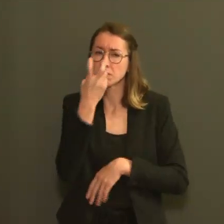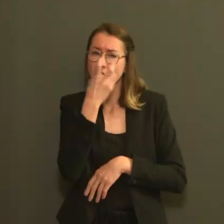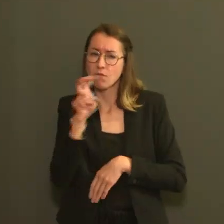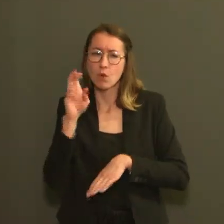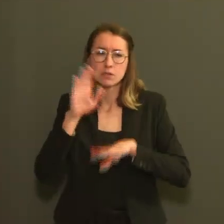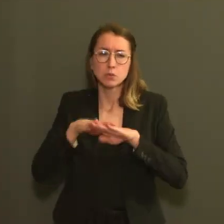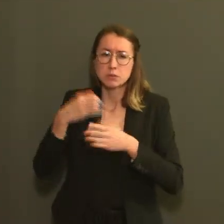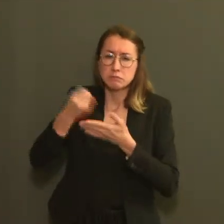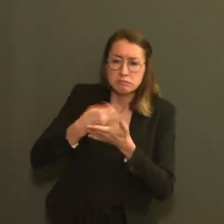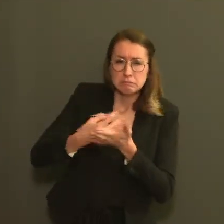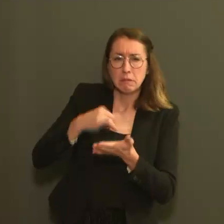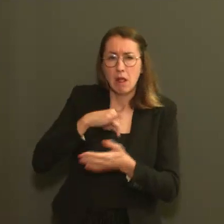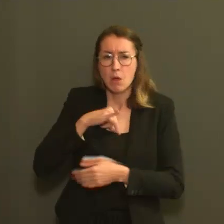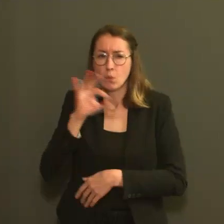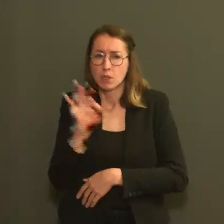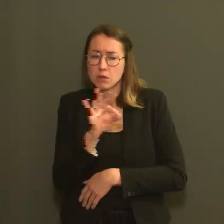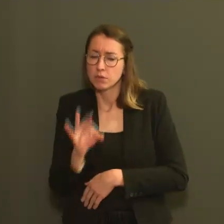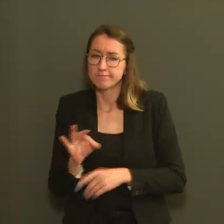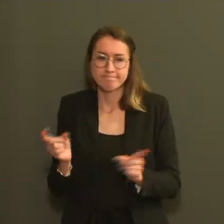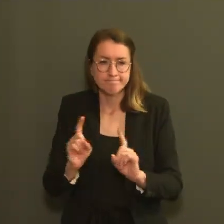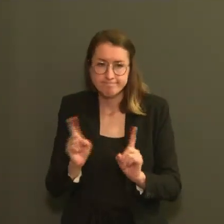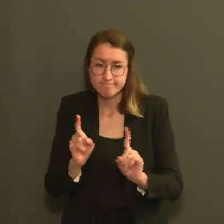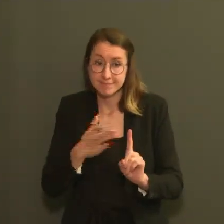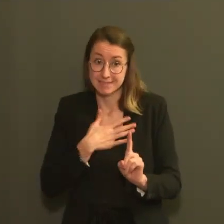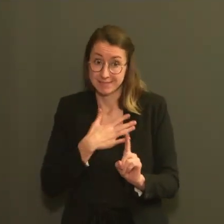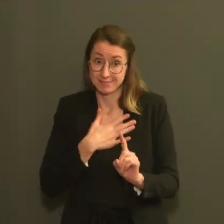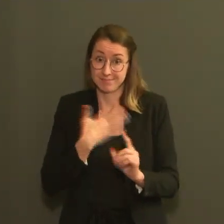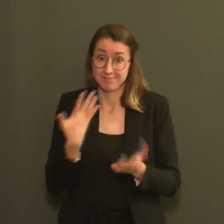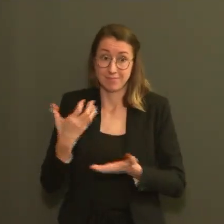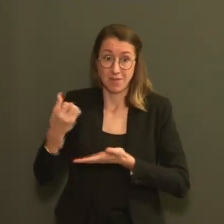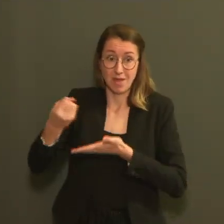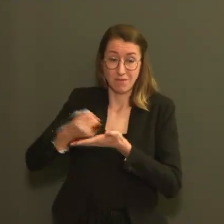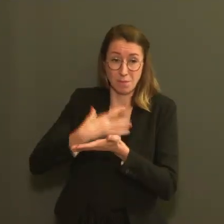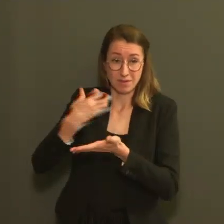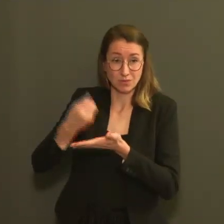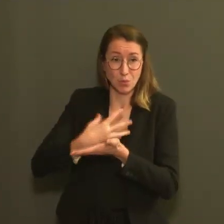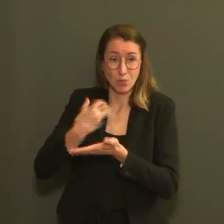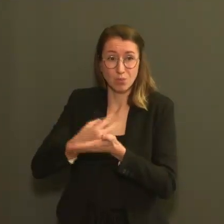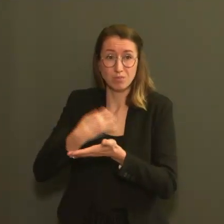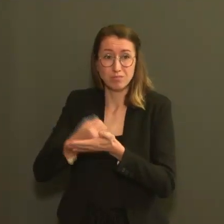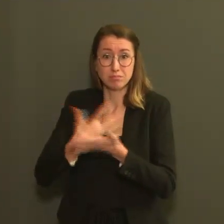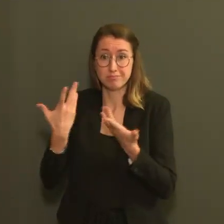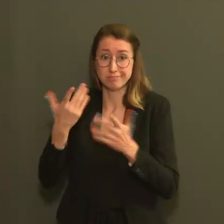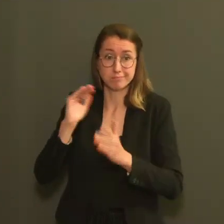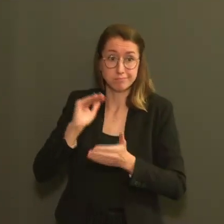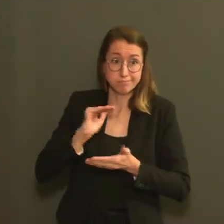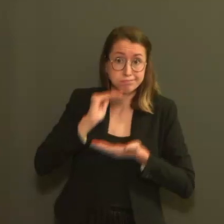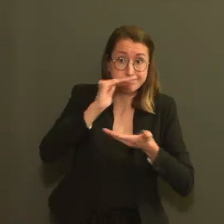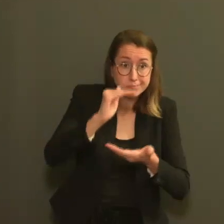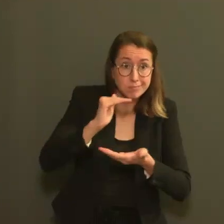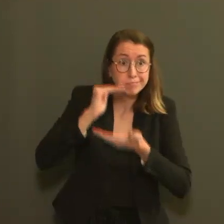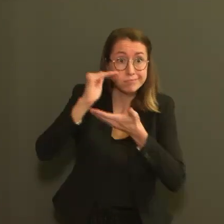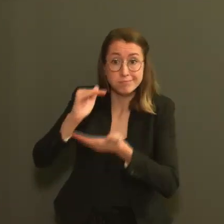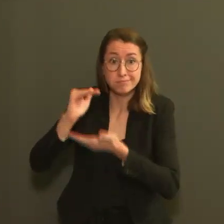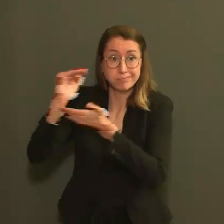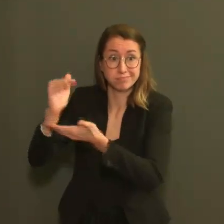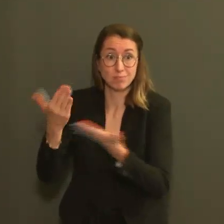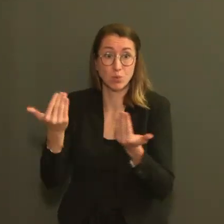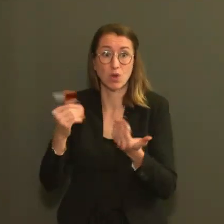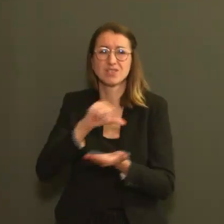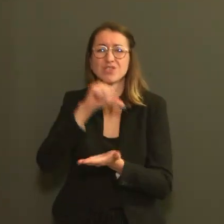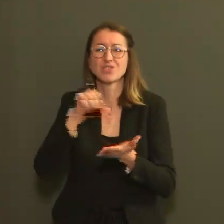actuellement centralisées, que le contact tracing est fait sur des bases régionales et que